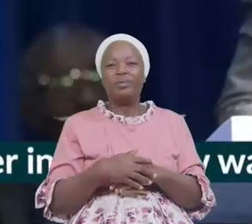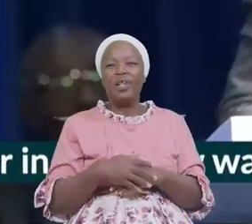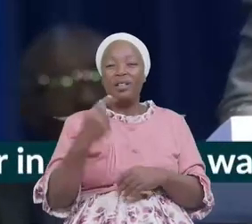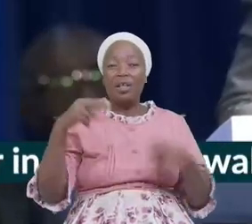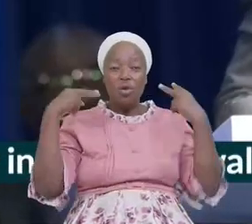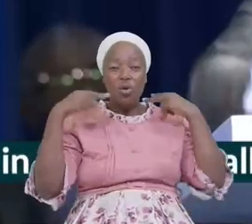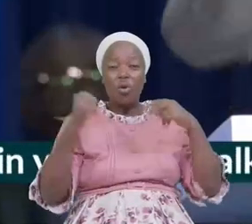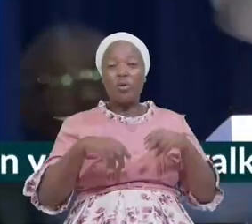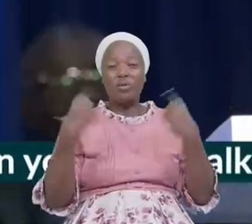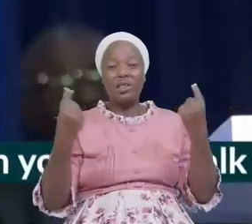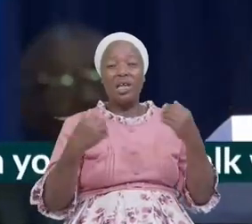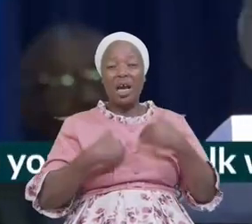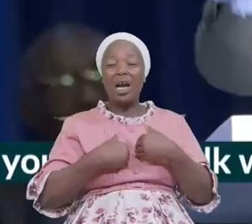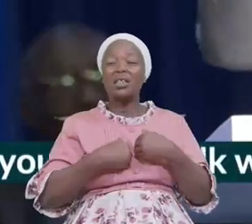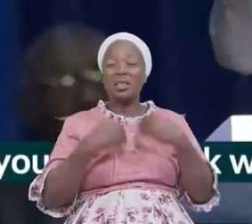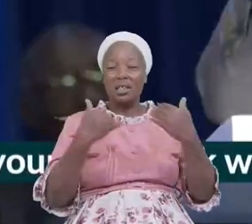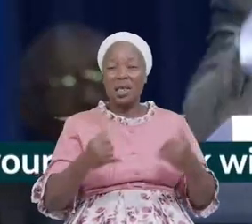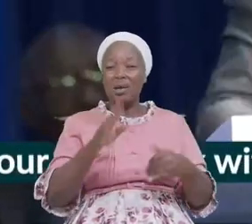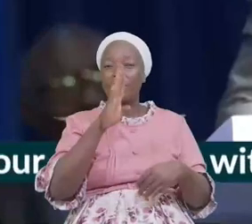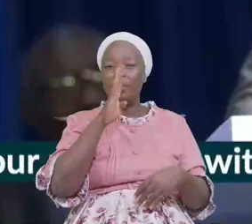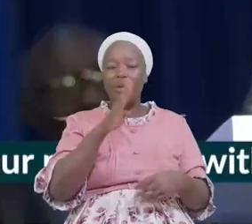Ton joug de péché a été déjà brisé.